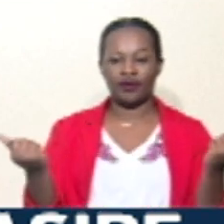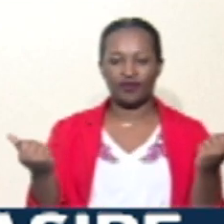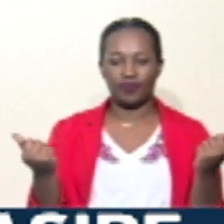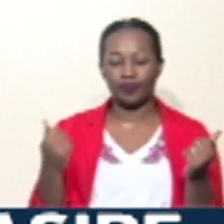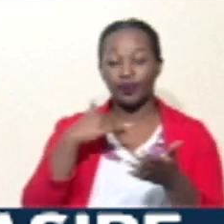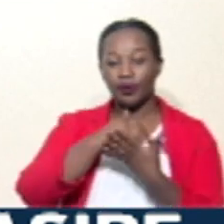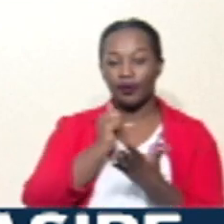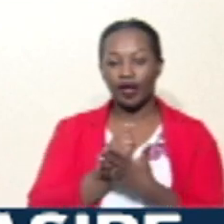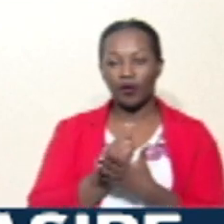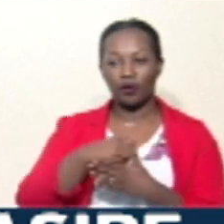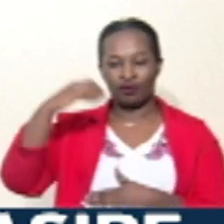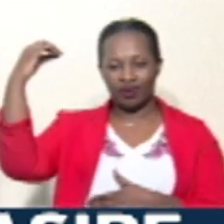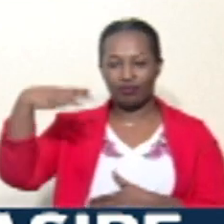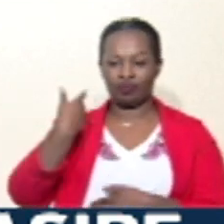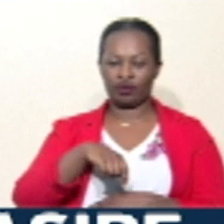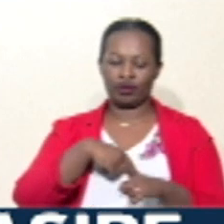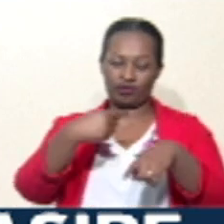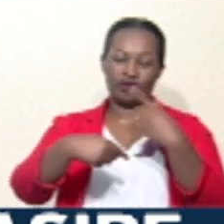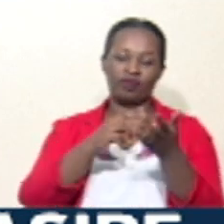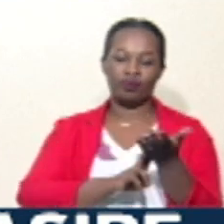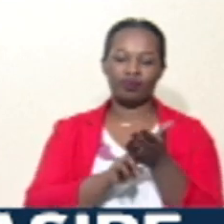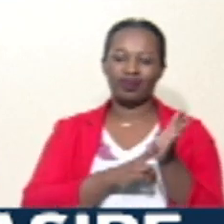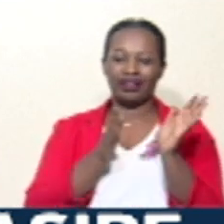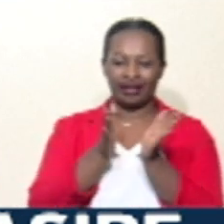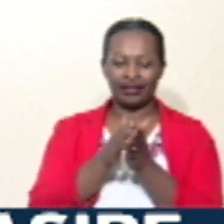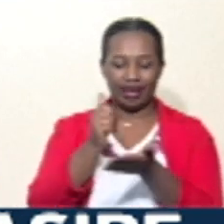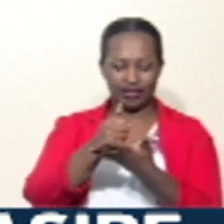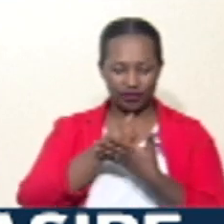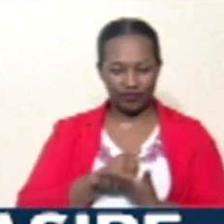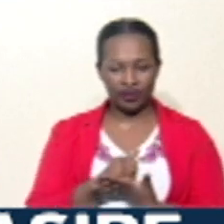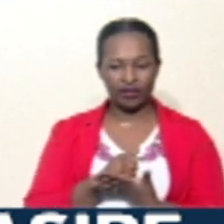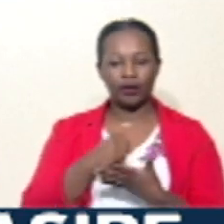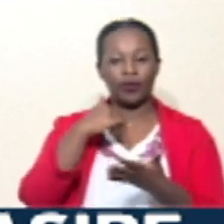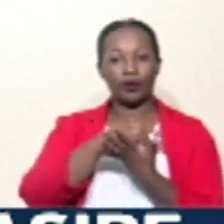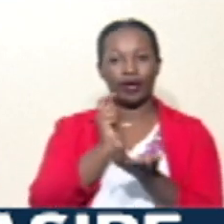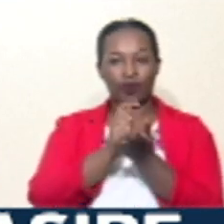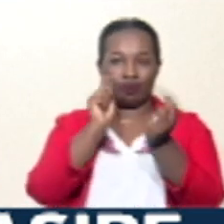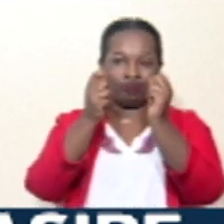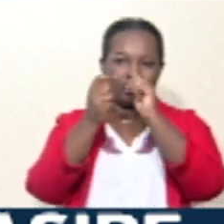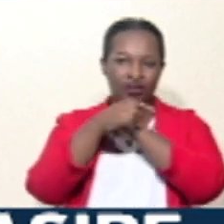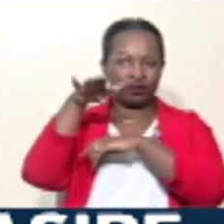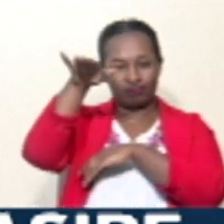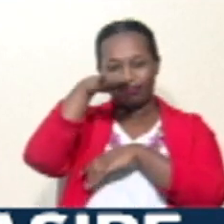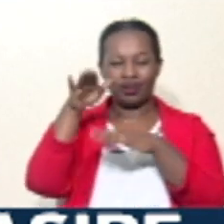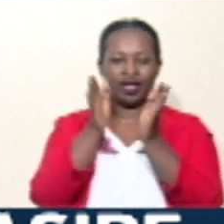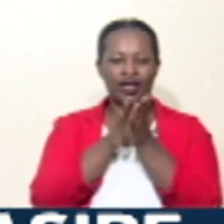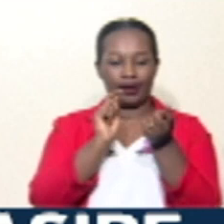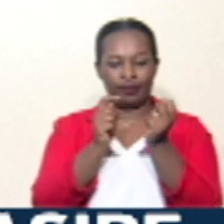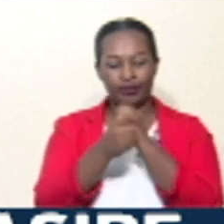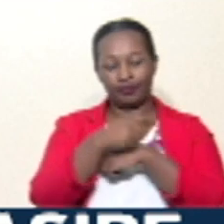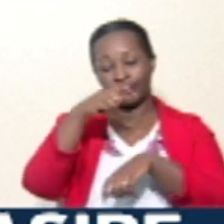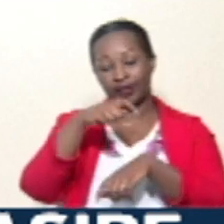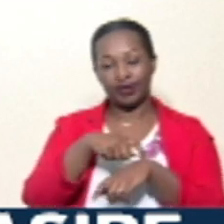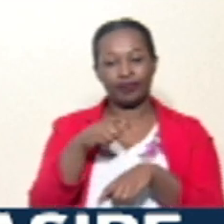kuko n'amashanyarazi tuzakomeza gukoresha kandi azatwunganira uko imihindagurikire y'ikirere ndetse n'imihindagurikire